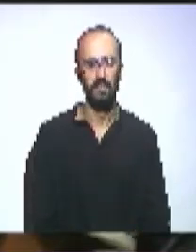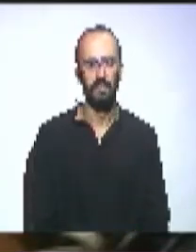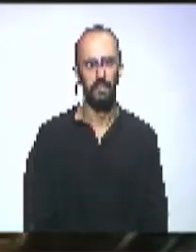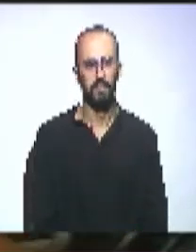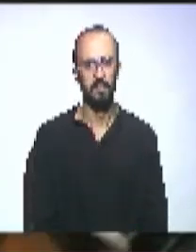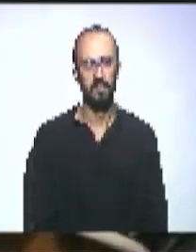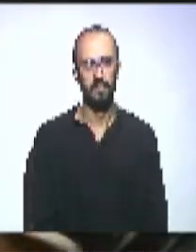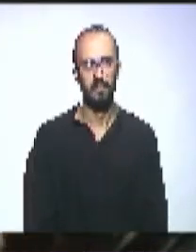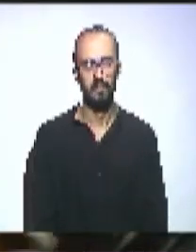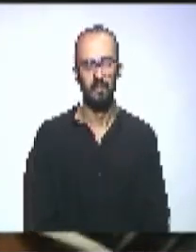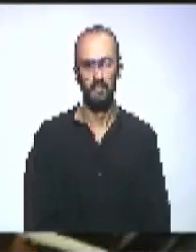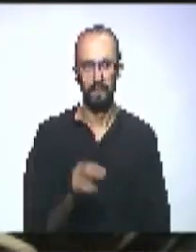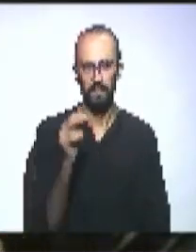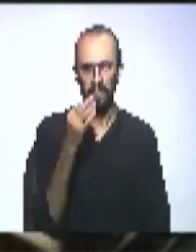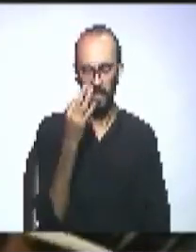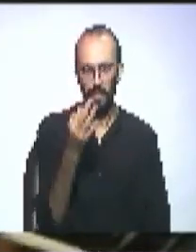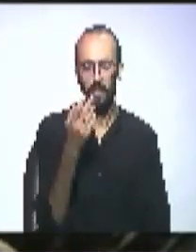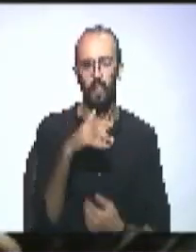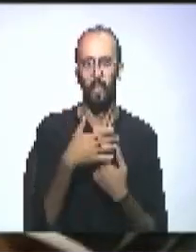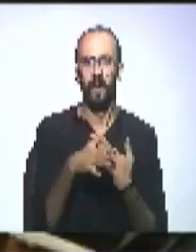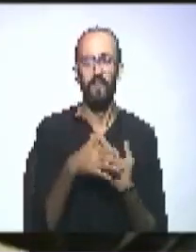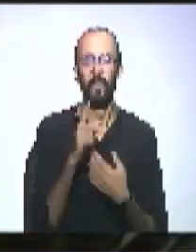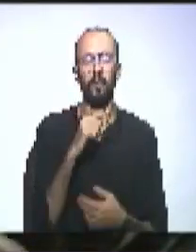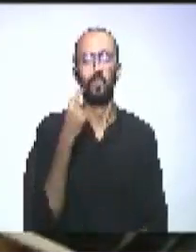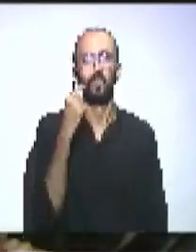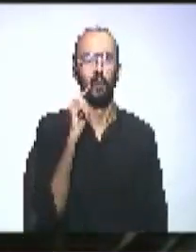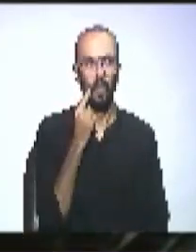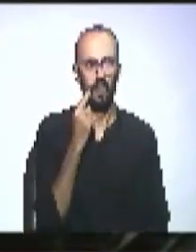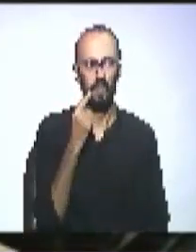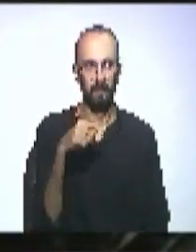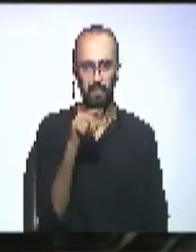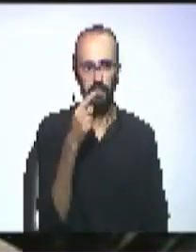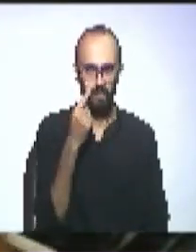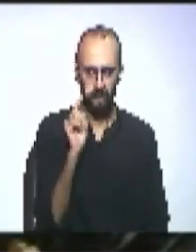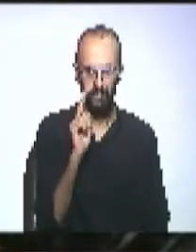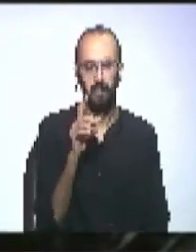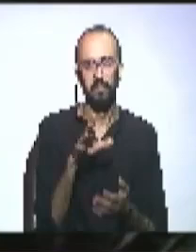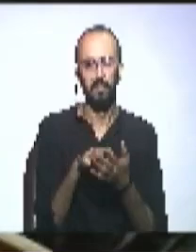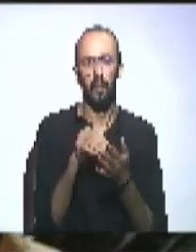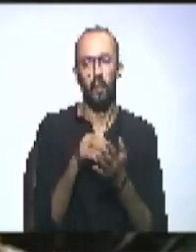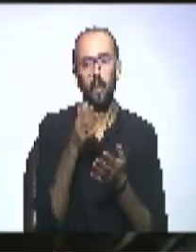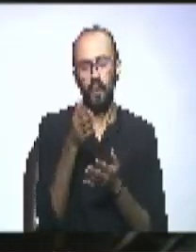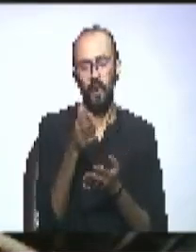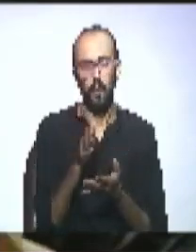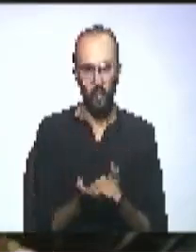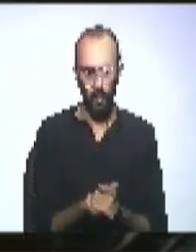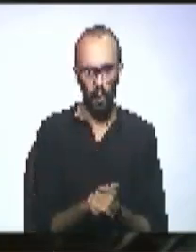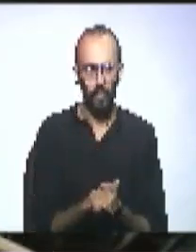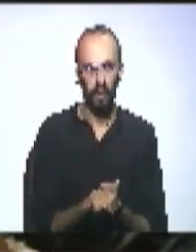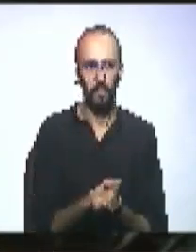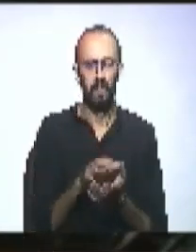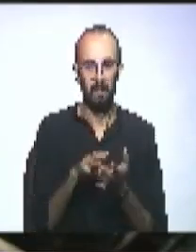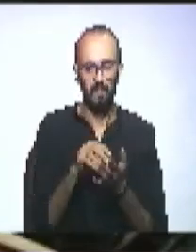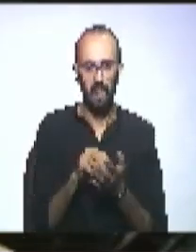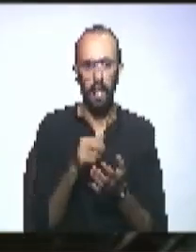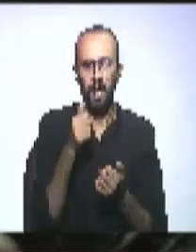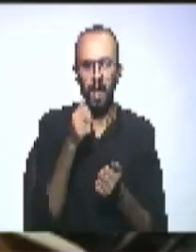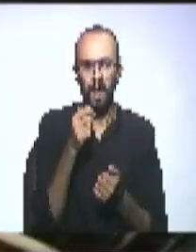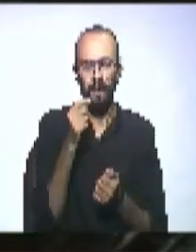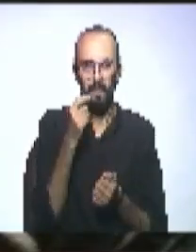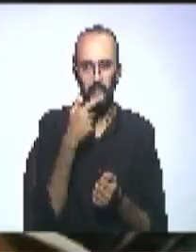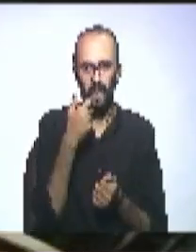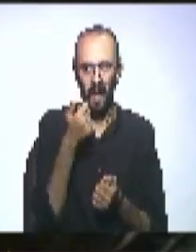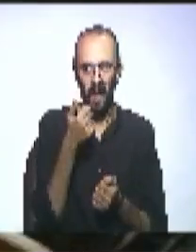هي ثلاث بيضات والقرفة والسكر، عشان اللي ما تابعش معانا من بداية الحلقة بدين مع حضراتكم بالحلو